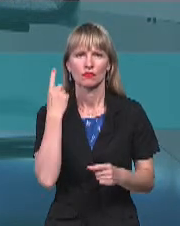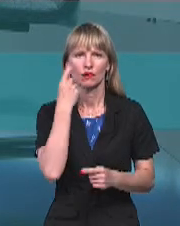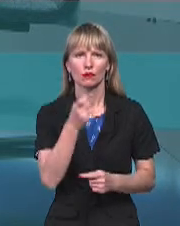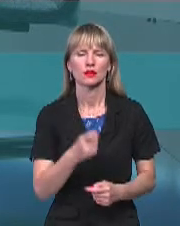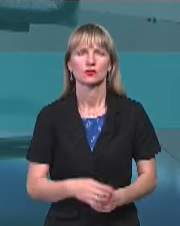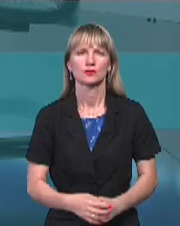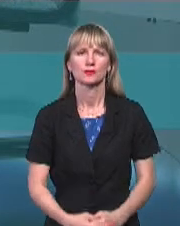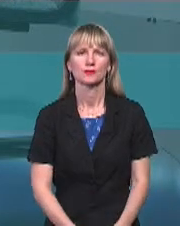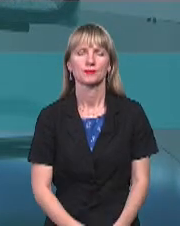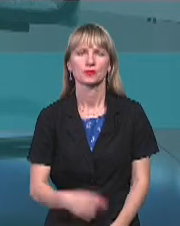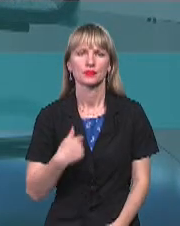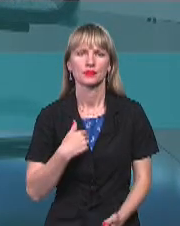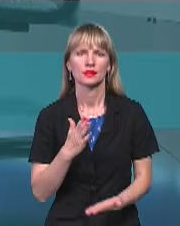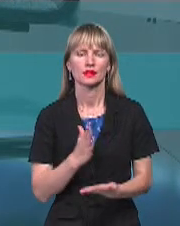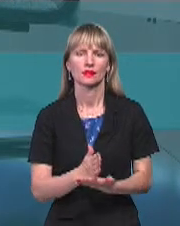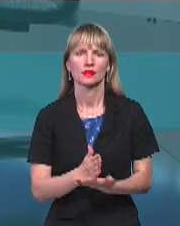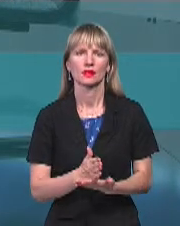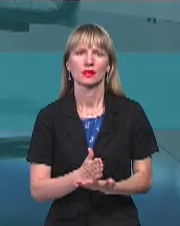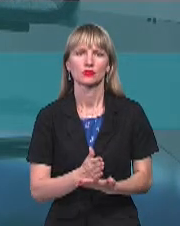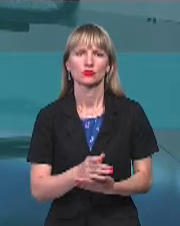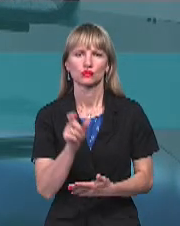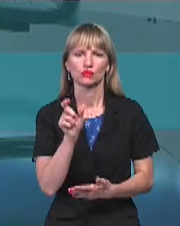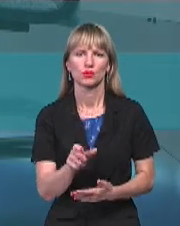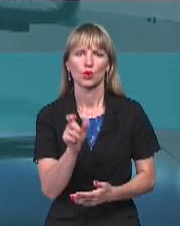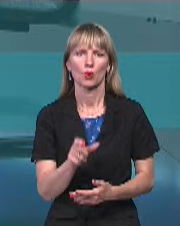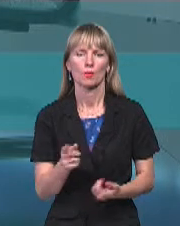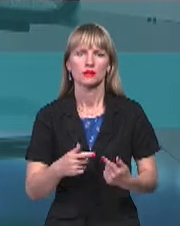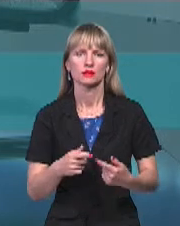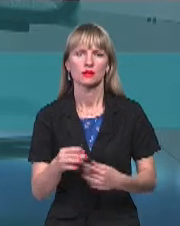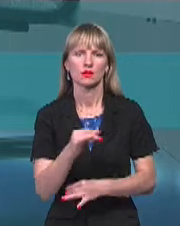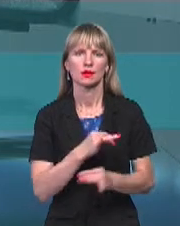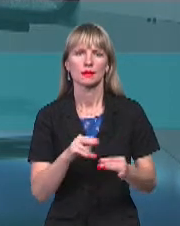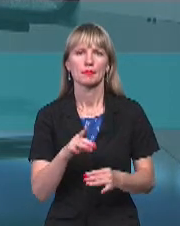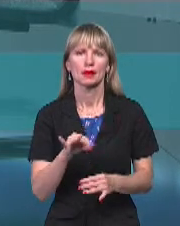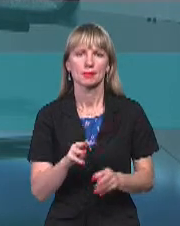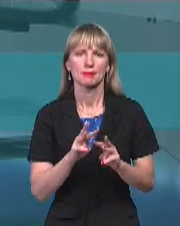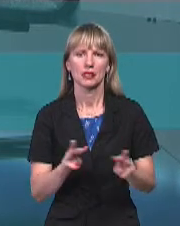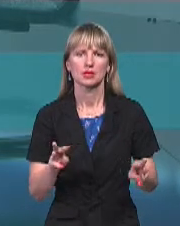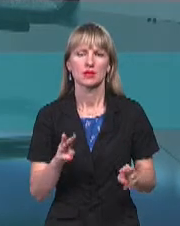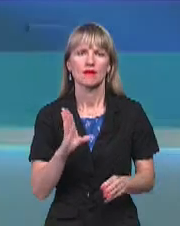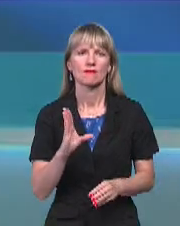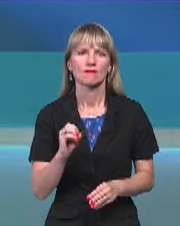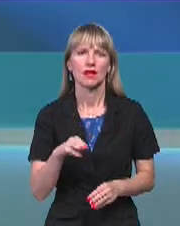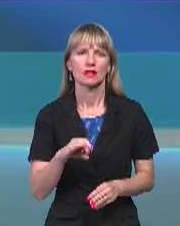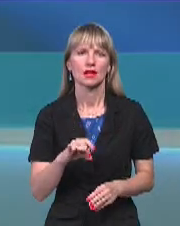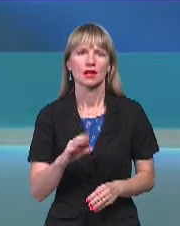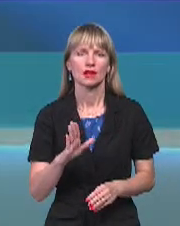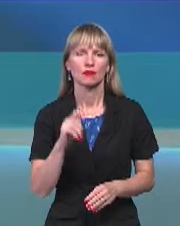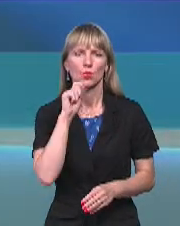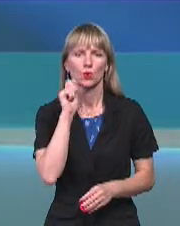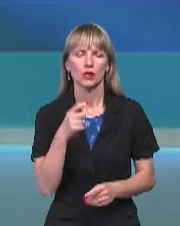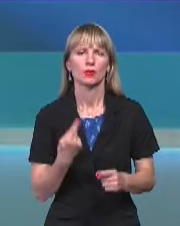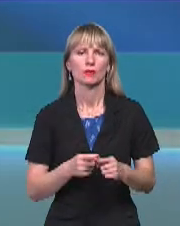Я являюсь членом громадської ради при Міністерстві ветеранів України.